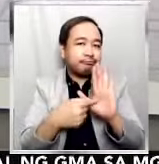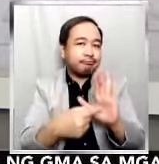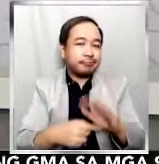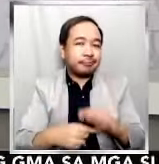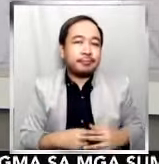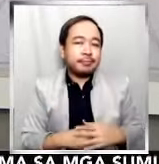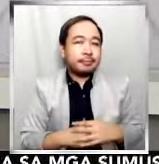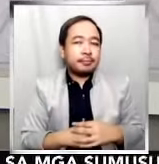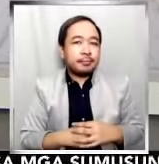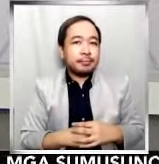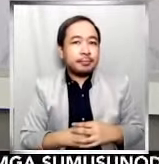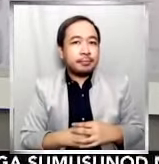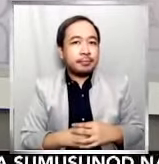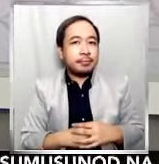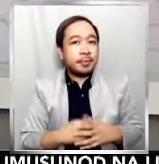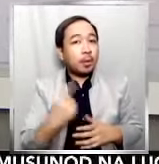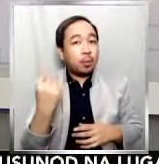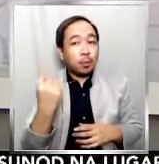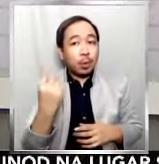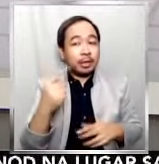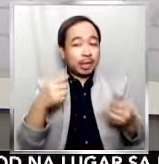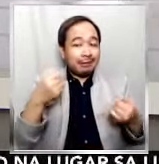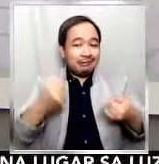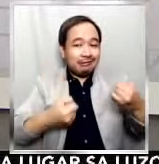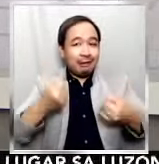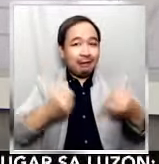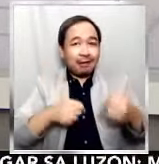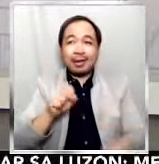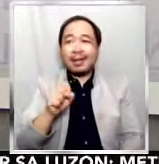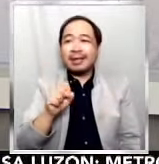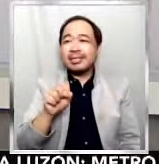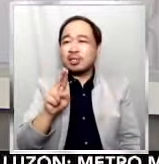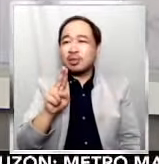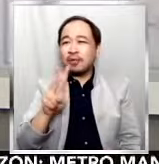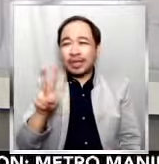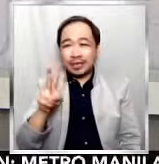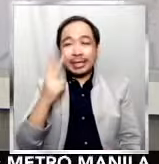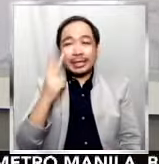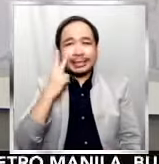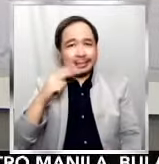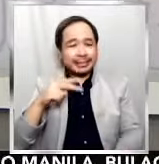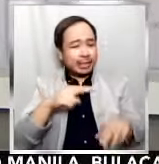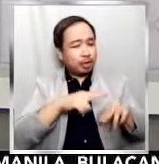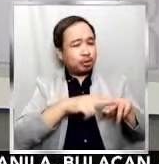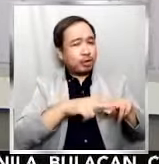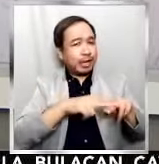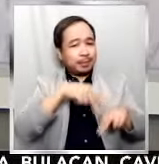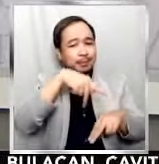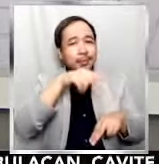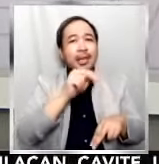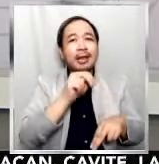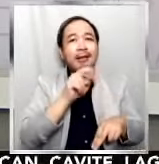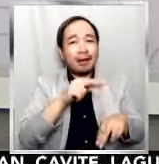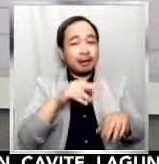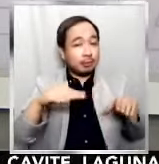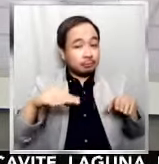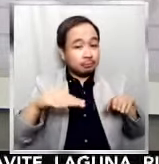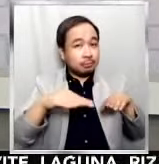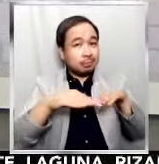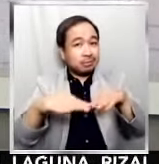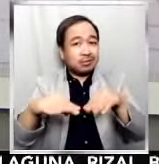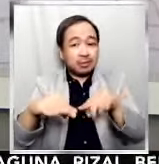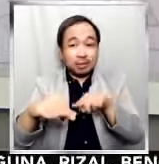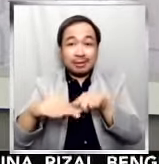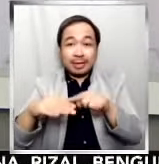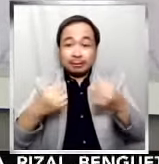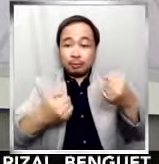Nakalagkad ang isang SUV matapos salpukin ng tren ng PNR. Ang nagmamaneho, doktora, nakalalabas